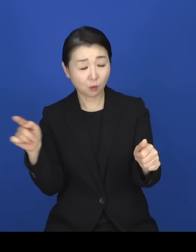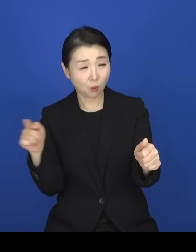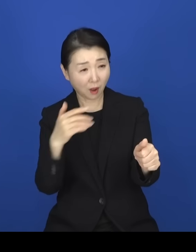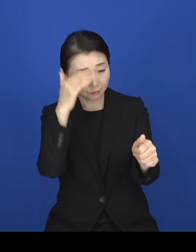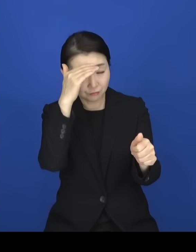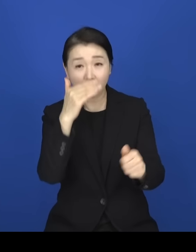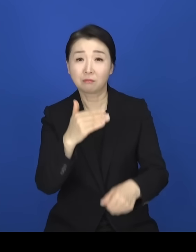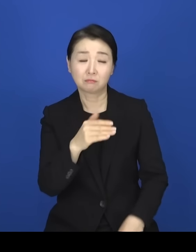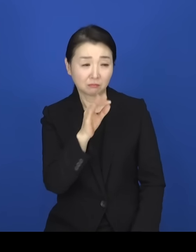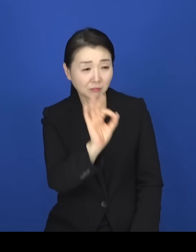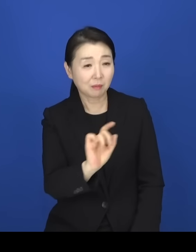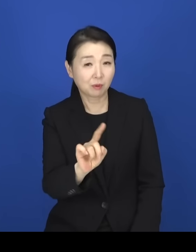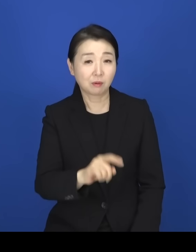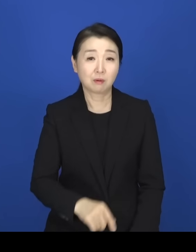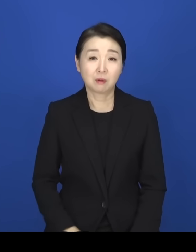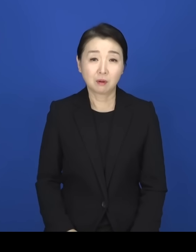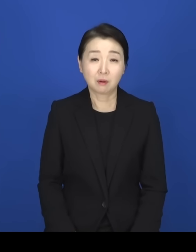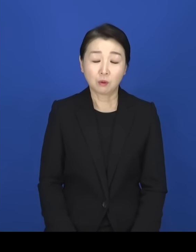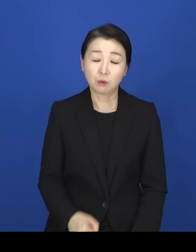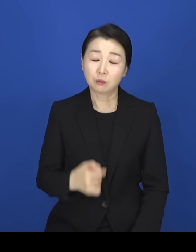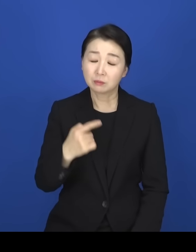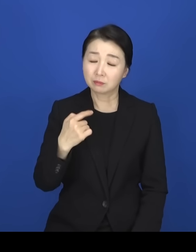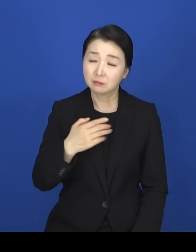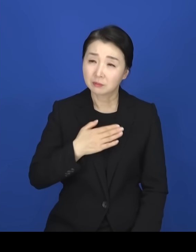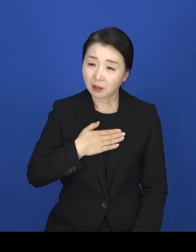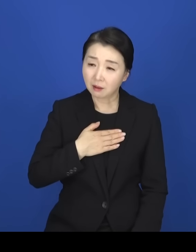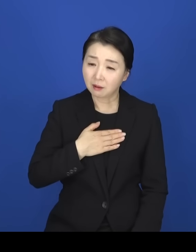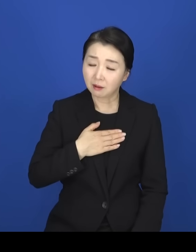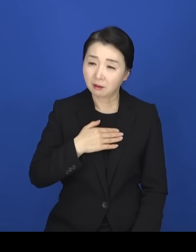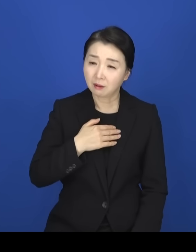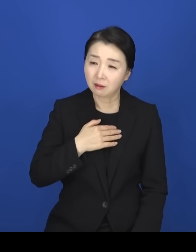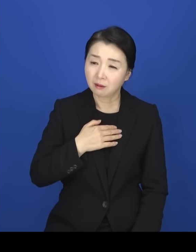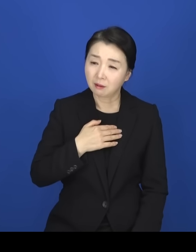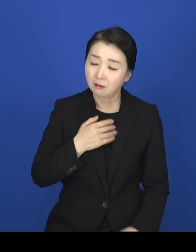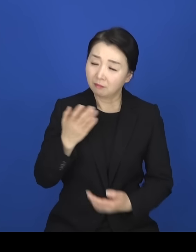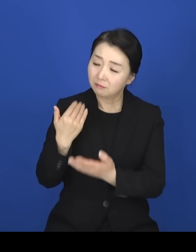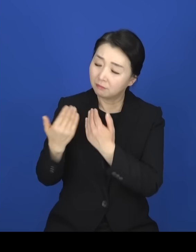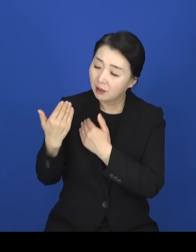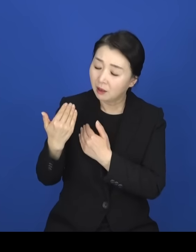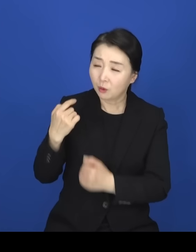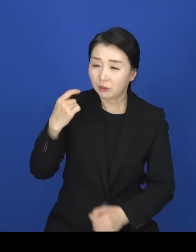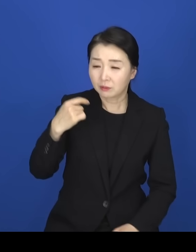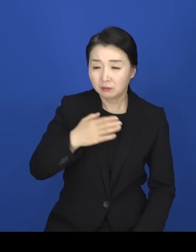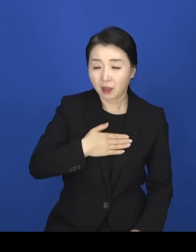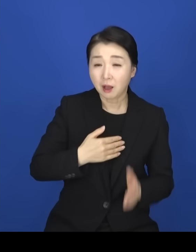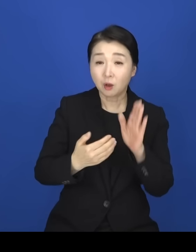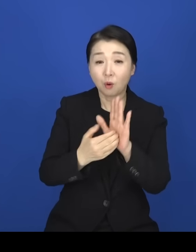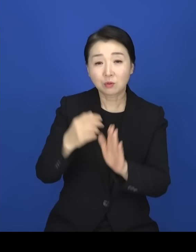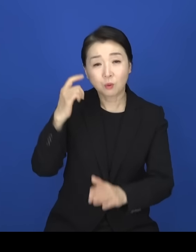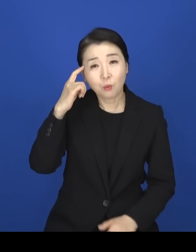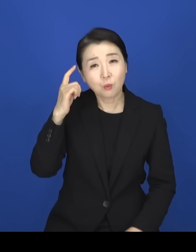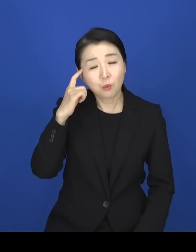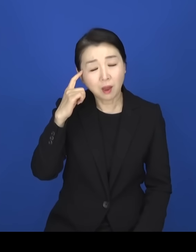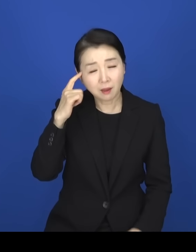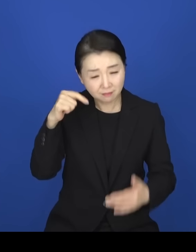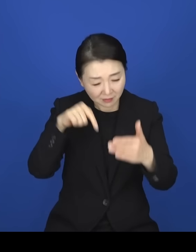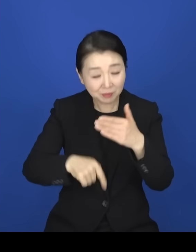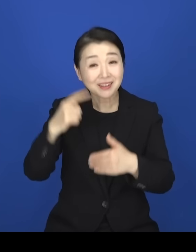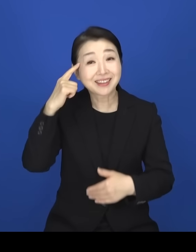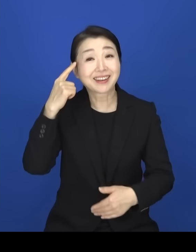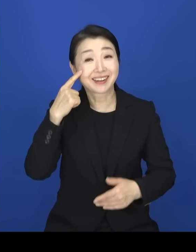제가 예. 한번 되짚어봤어요. 내가 왜 안 나온다고 한 걸까? 예. 예. 진짜 깊게 한번 생각을 해봤는데